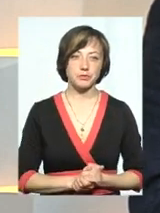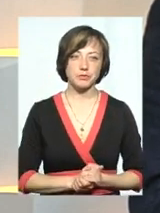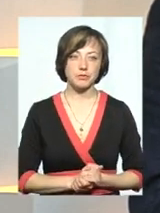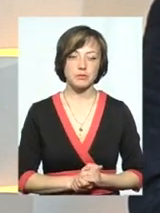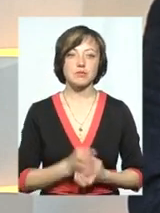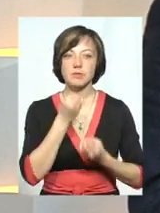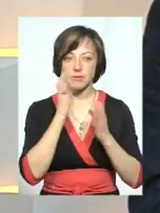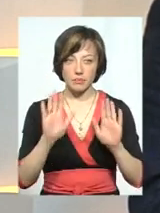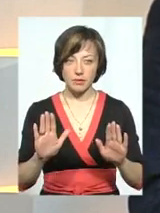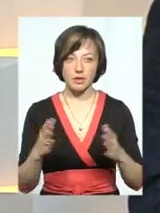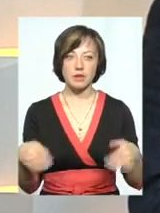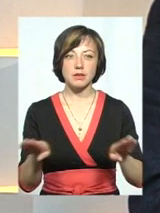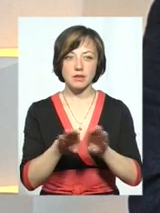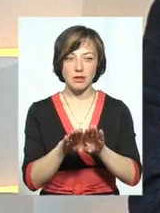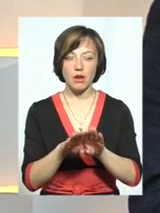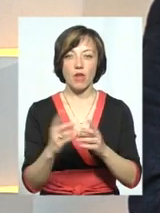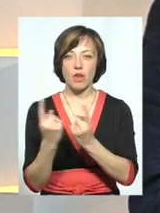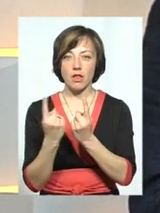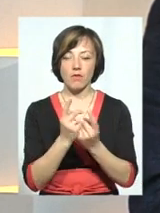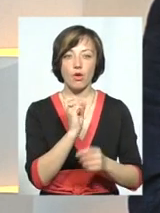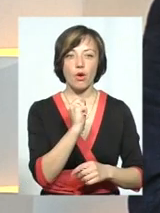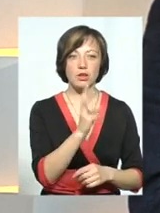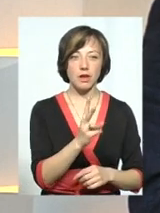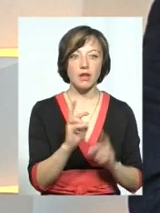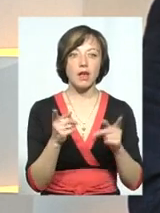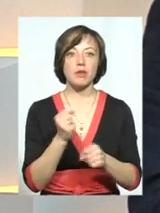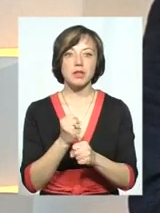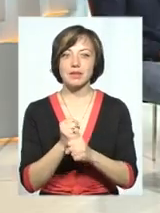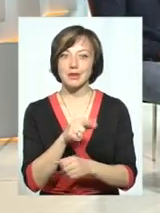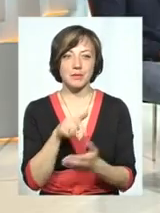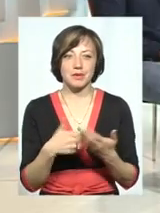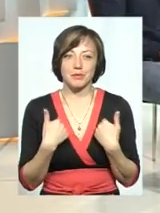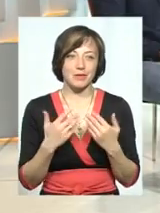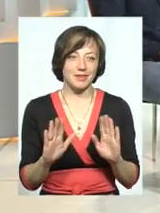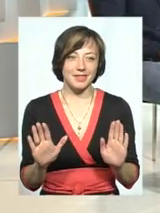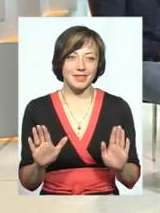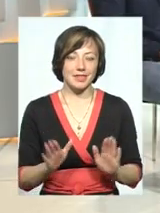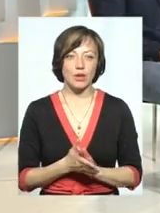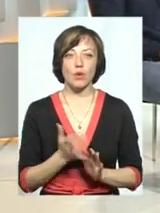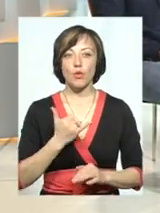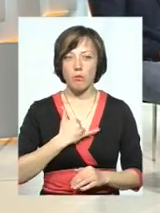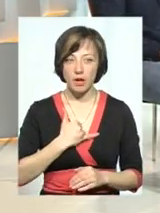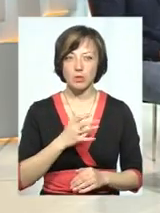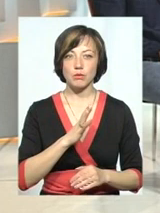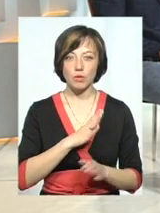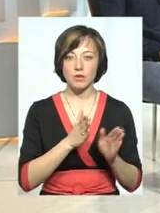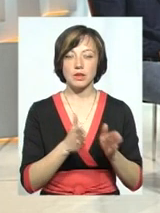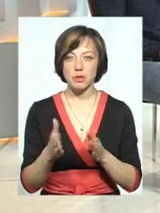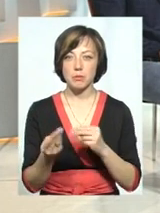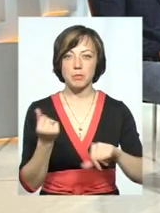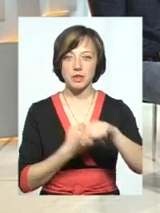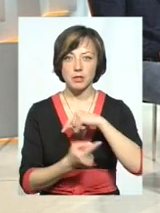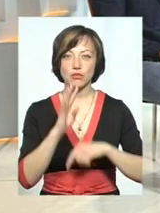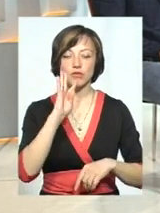Ну, хорошо, закрили Однокласники і ВКонтакти, а тепер як працювати? А це вже не до мене питання. У мене був настроєний бізнес 4